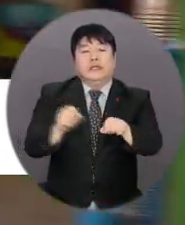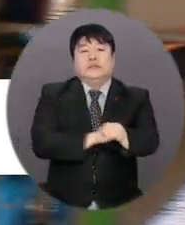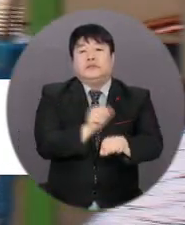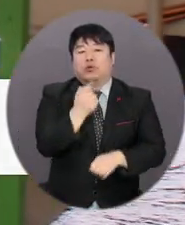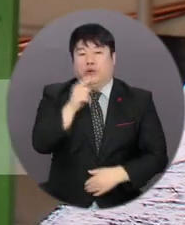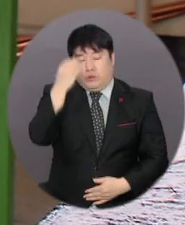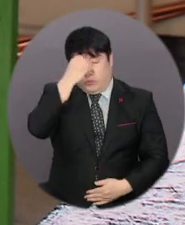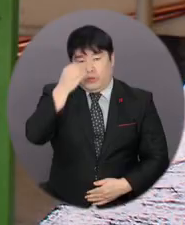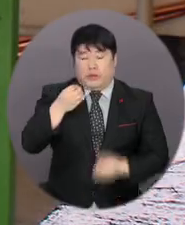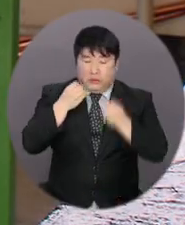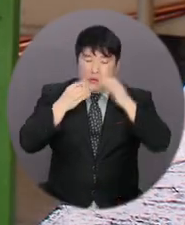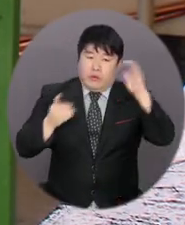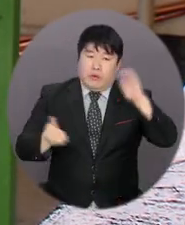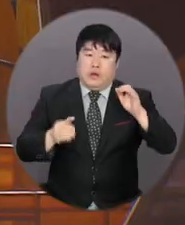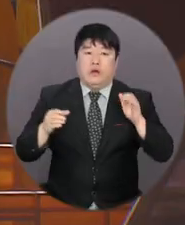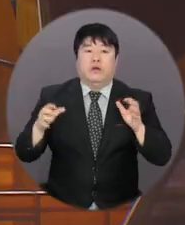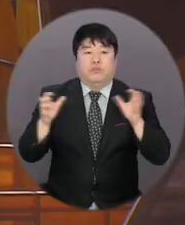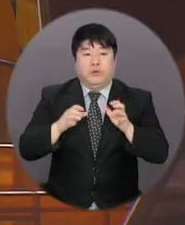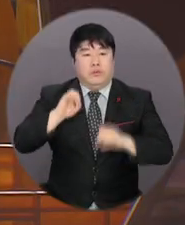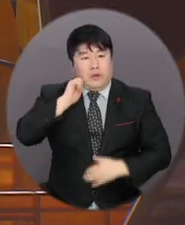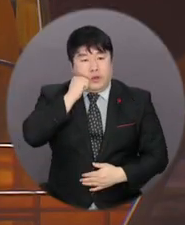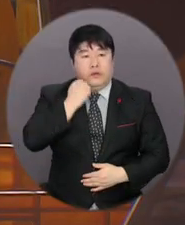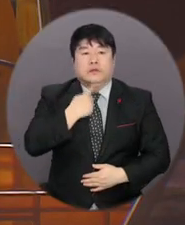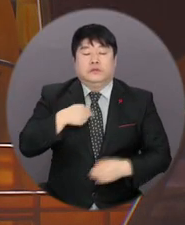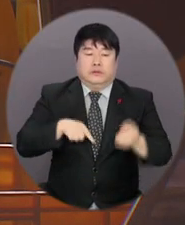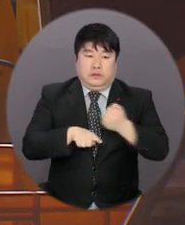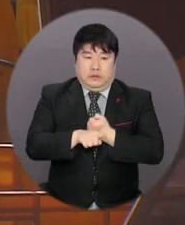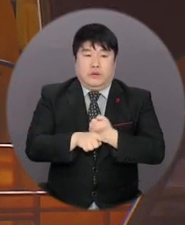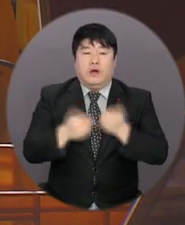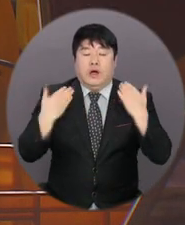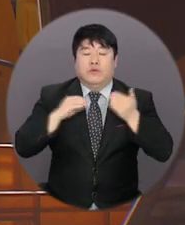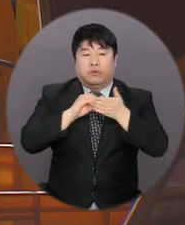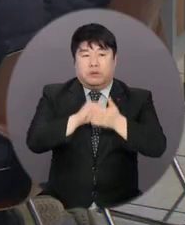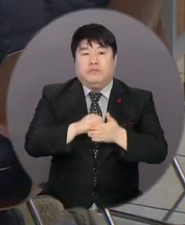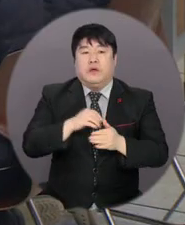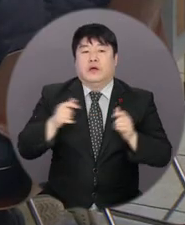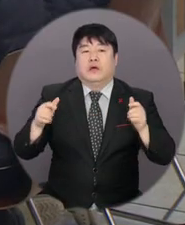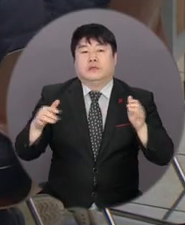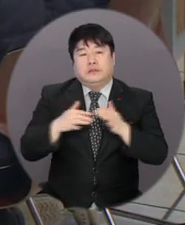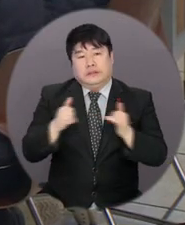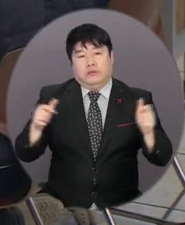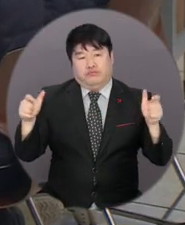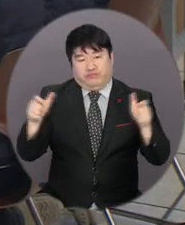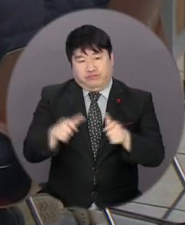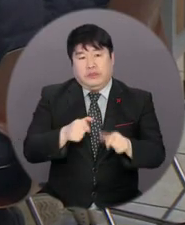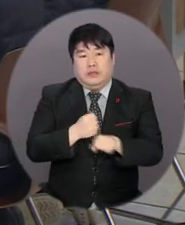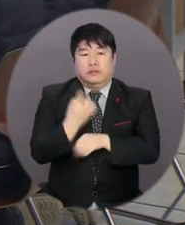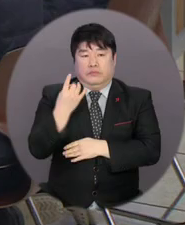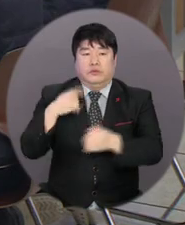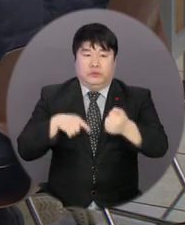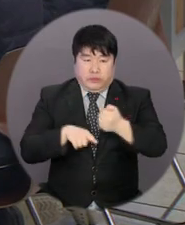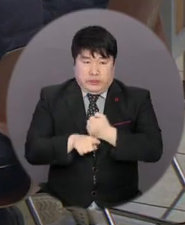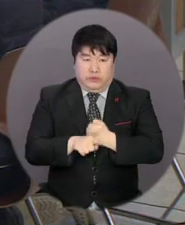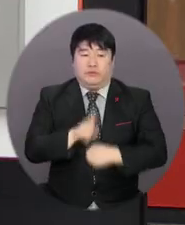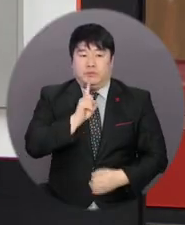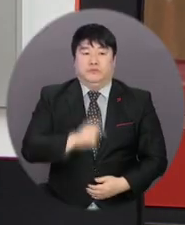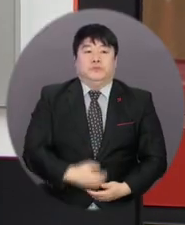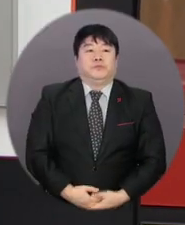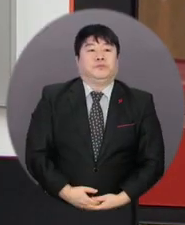특성화고가 신입생 모집에 어려움을 겪는 데는 학령 인구 감소가 근본적인 원인으로 꼽히고 있습니다.